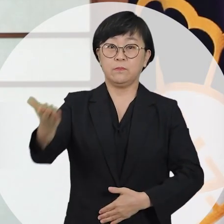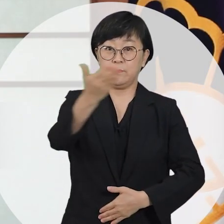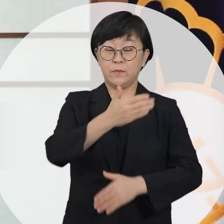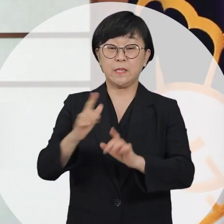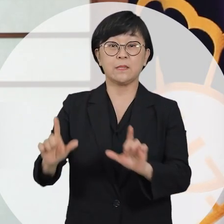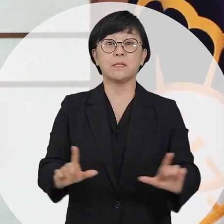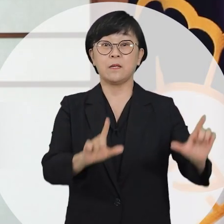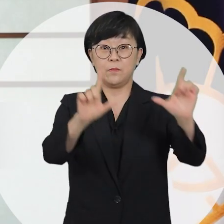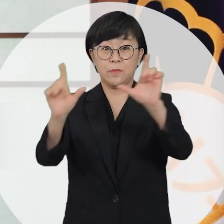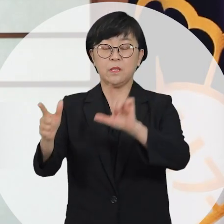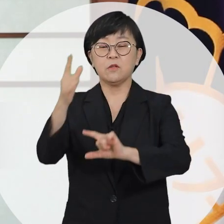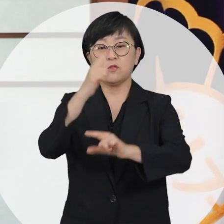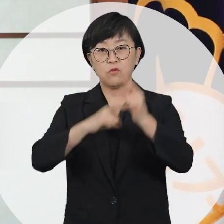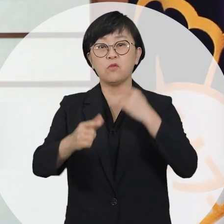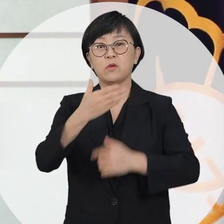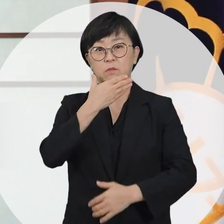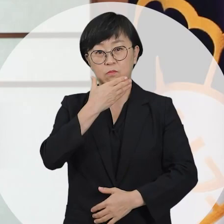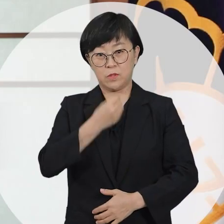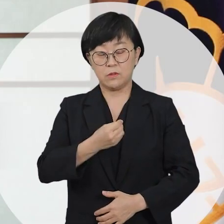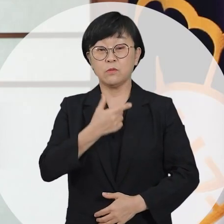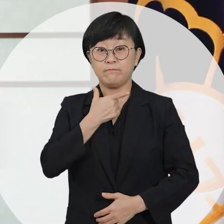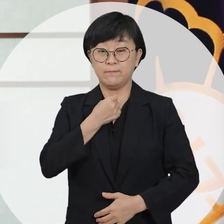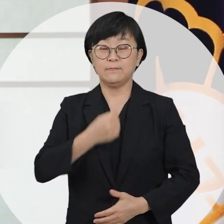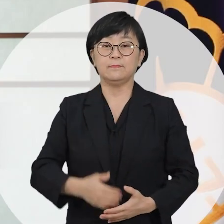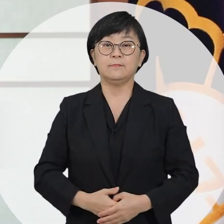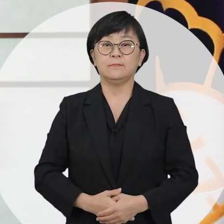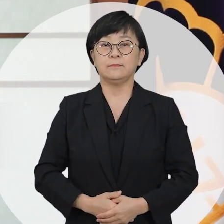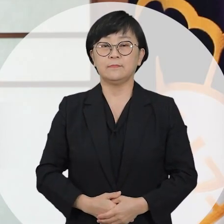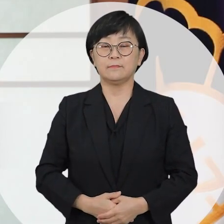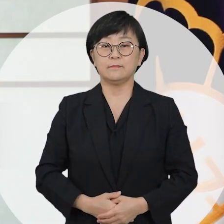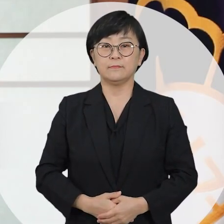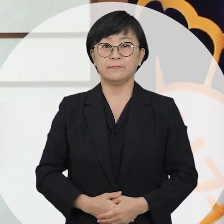삶이 한층 행복해지기를 소망합니다.